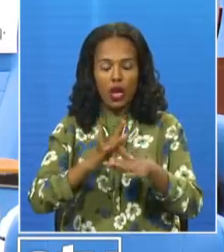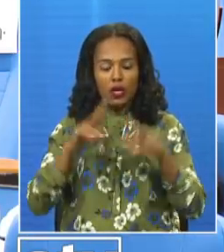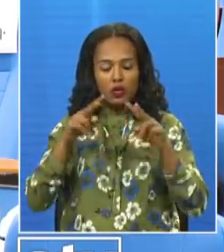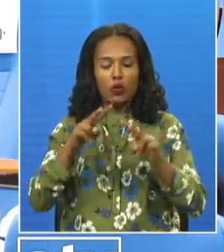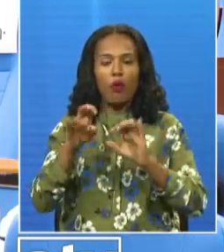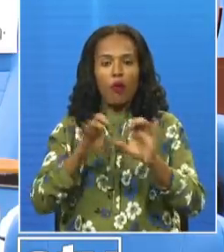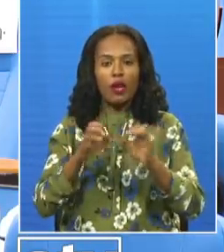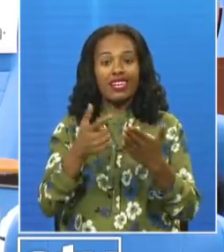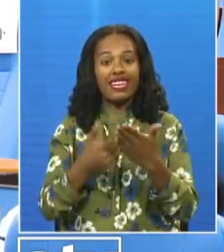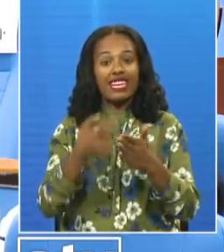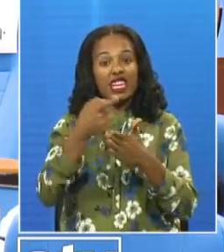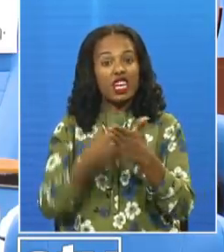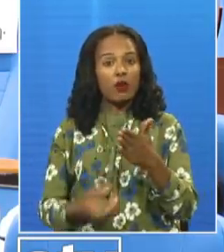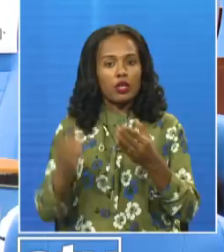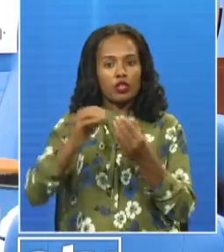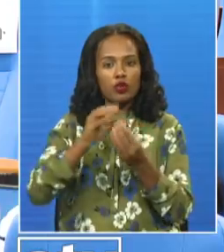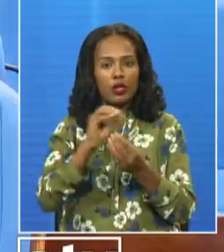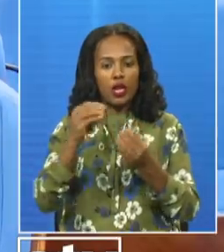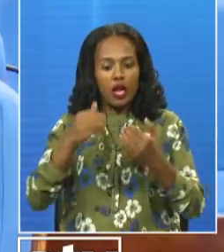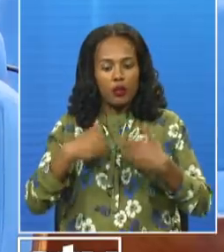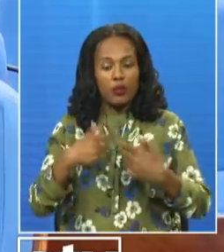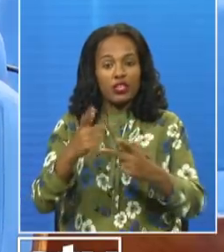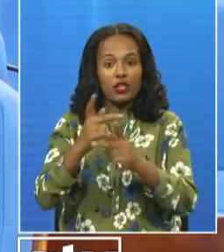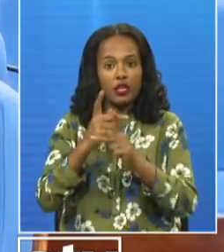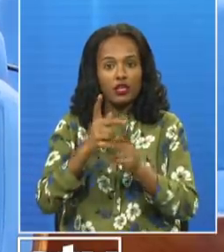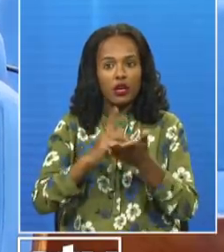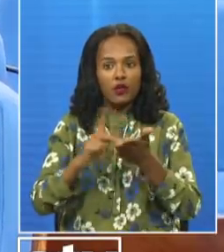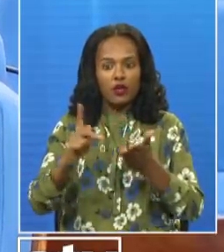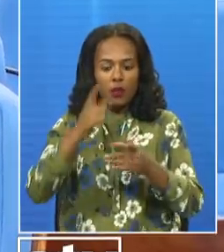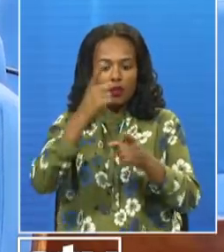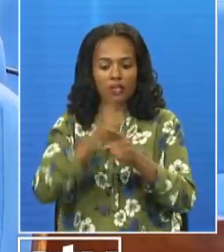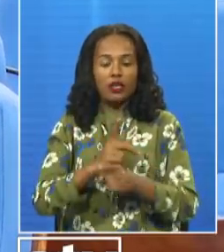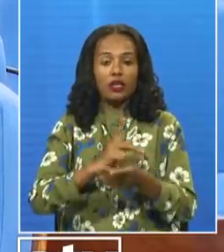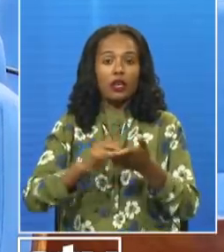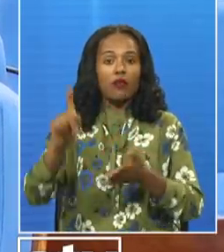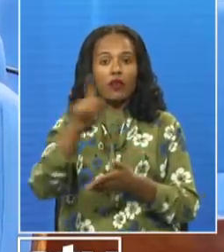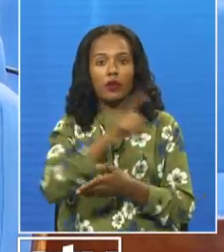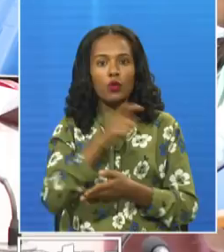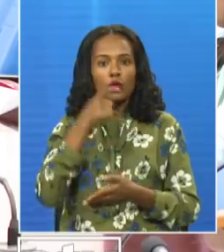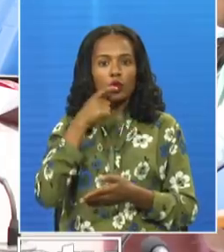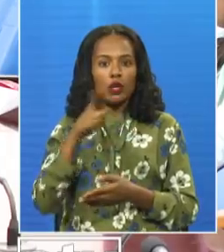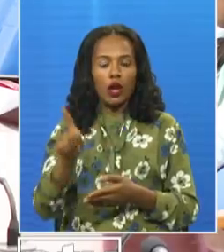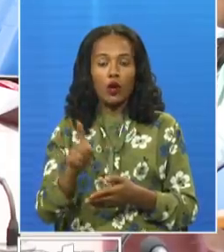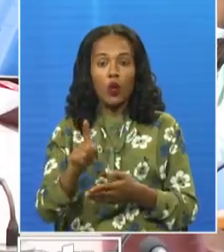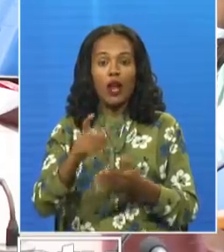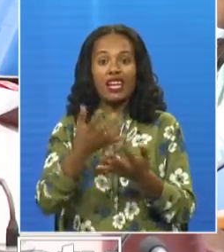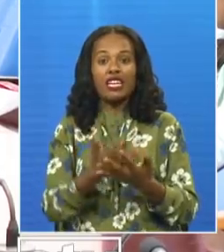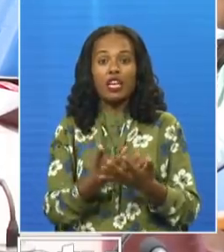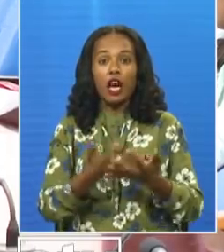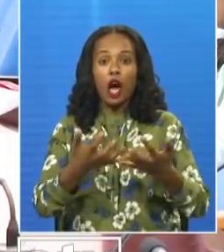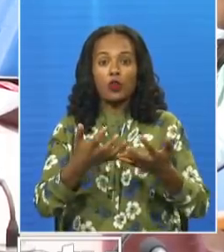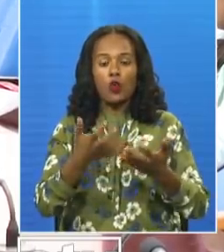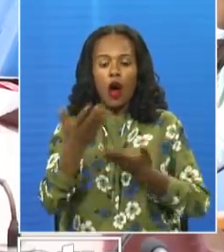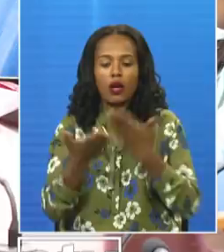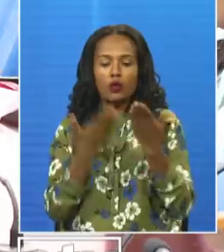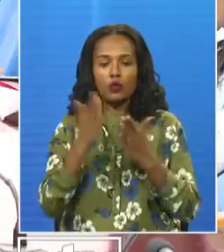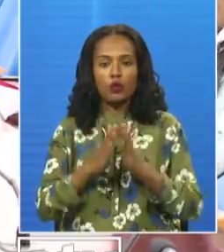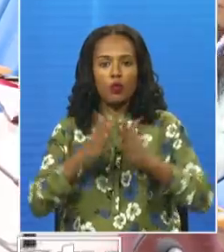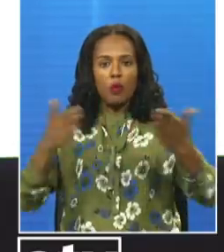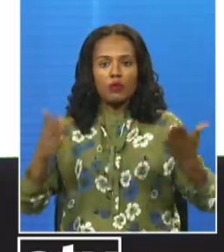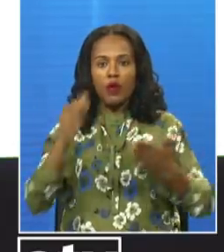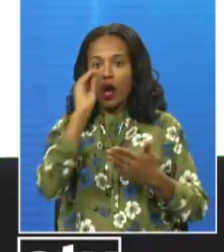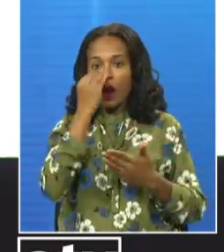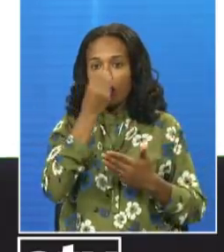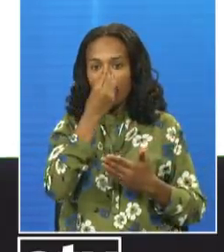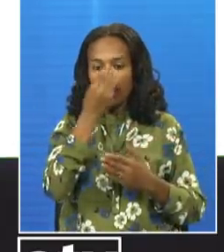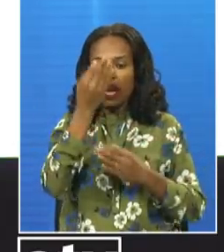የካርጎ ገቢውን እየጨመረና ያሉበትን የዕዳ ክፍያዎች በአግባቡ እየከፈለ መሆኑን ተናግረዋል። የካርጎ አገልግሎቱን በማስፋፋት የአበባና የስጋ